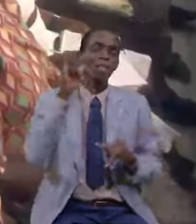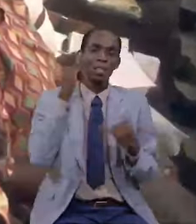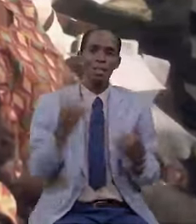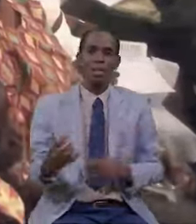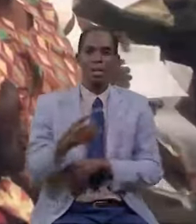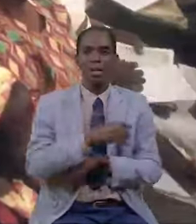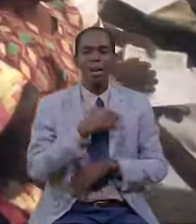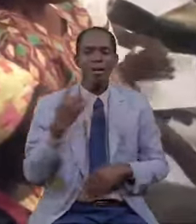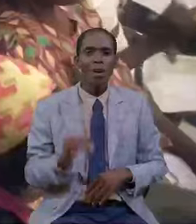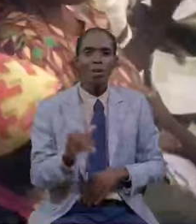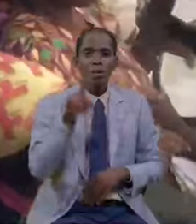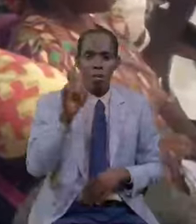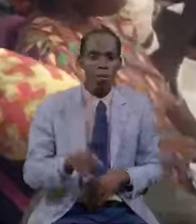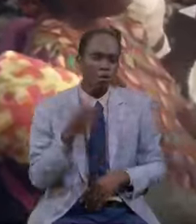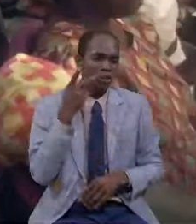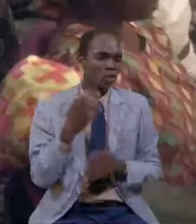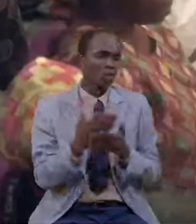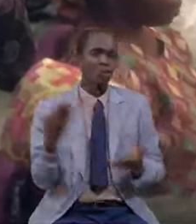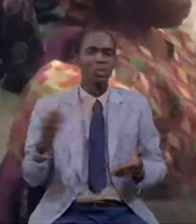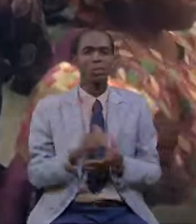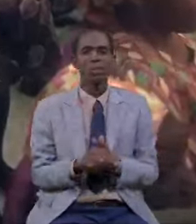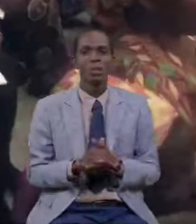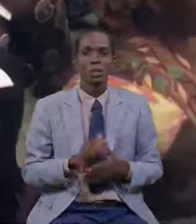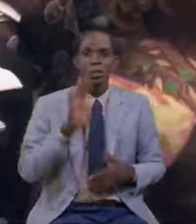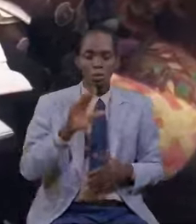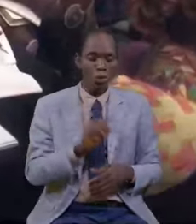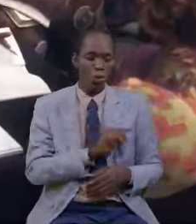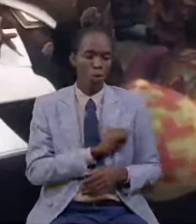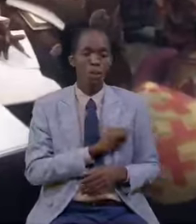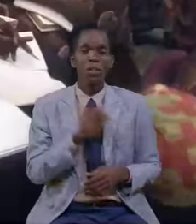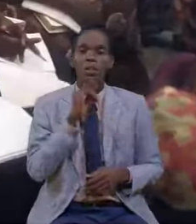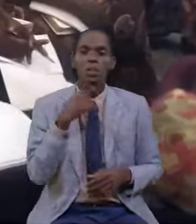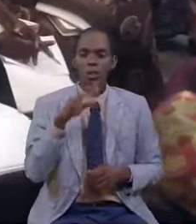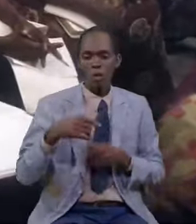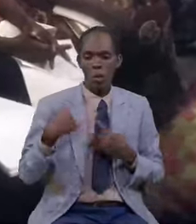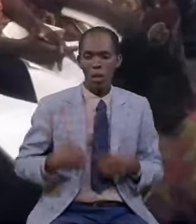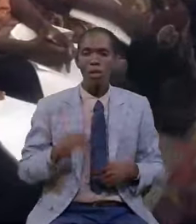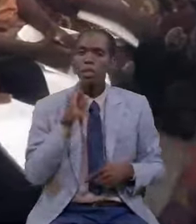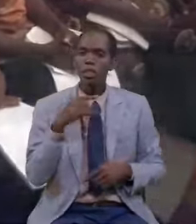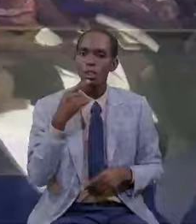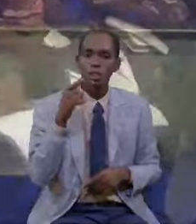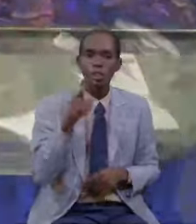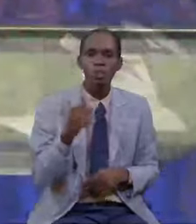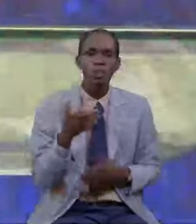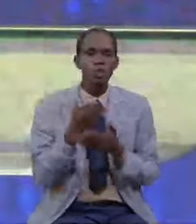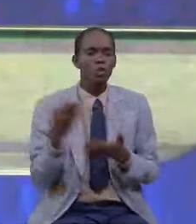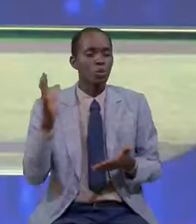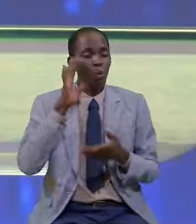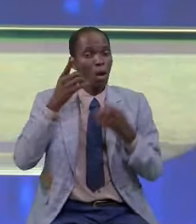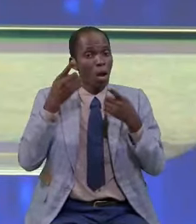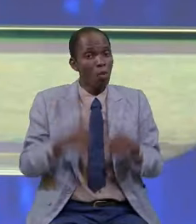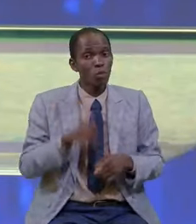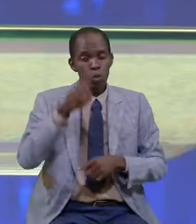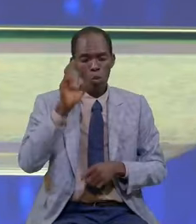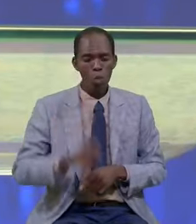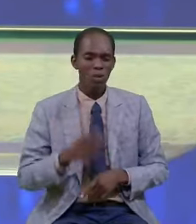vous devez voir quelque chose. Votre conscience vous dit, votre corps vous dit que quelque chose va se produire, vous devez voir quelque